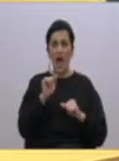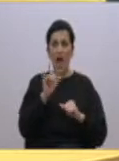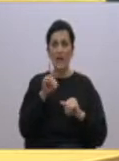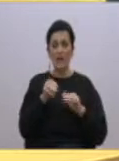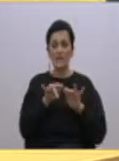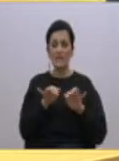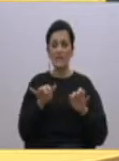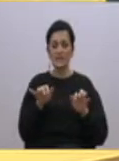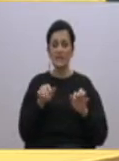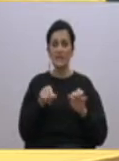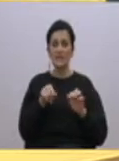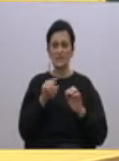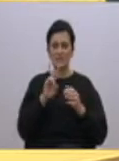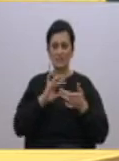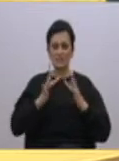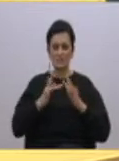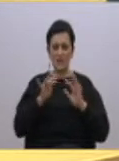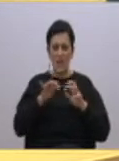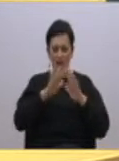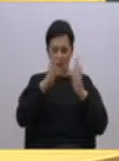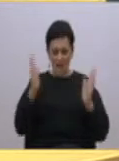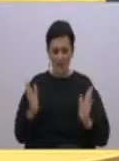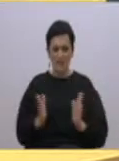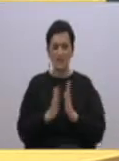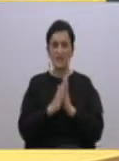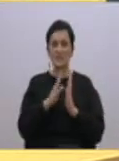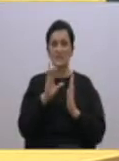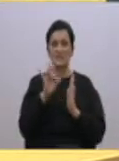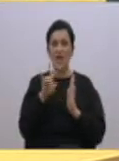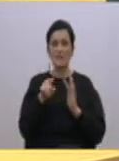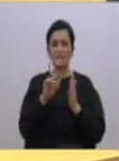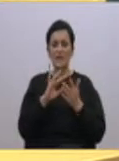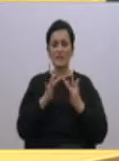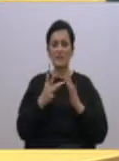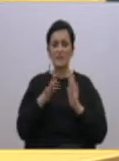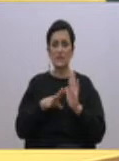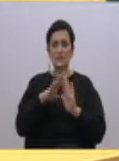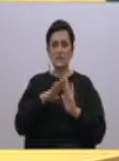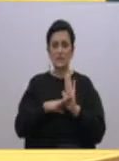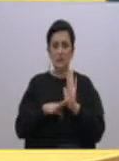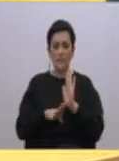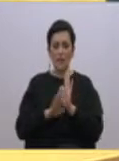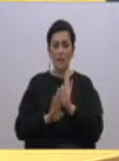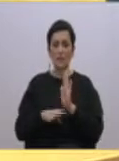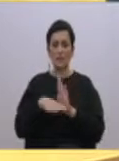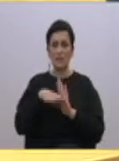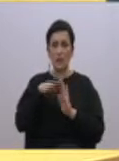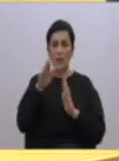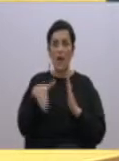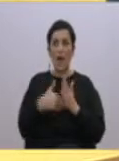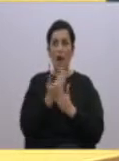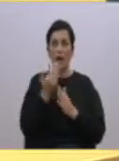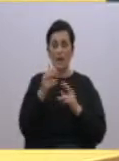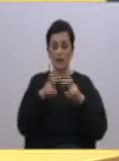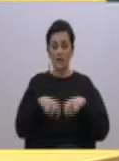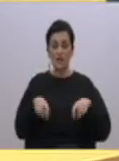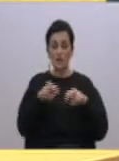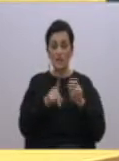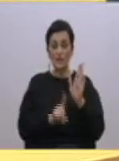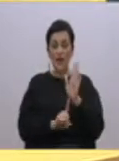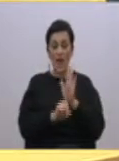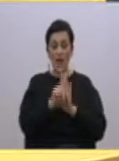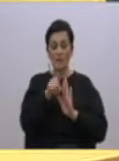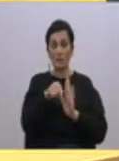ინფრასტრუქტურის გაუმჯობესება და მთლიანი სასერვერო სისტემის განახლება. საფუძველი ჩაუყარეთ ახალ კვლევებს, რომელთაგან ზოგიერთი